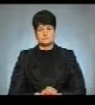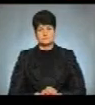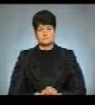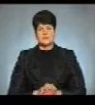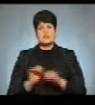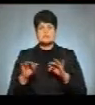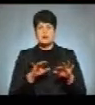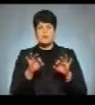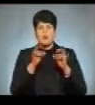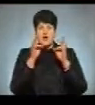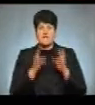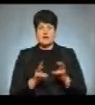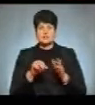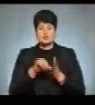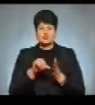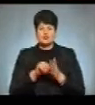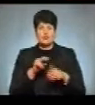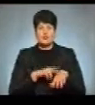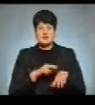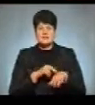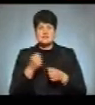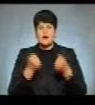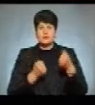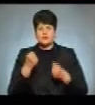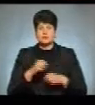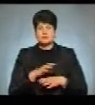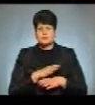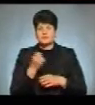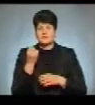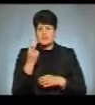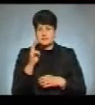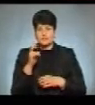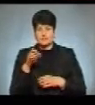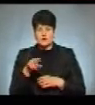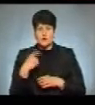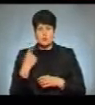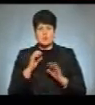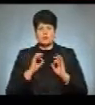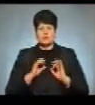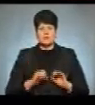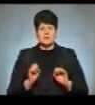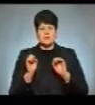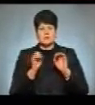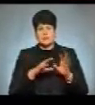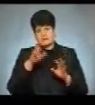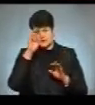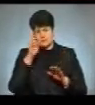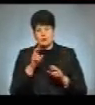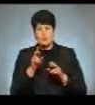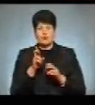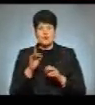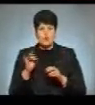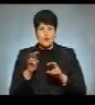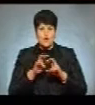Справу про аварію за участю поліцейського авто, яка трапилася 12 квітня, обласна прокуратура передала Державному бюро